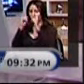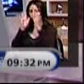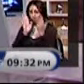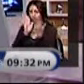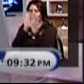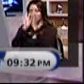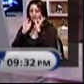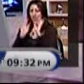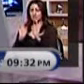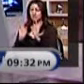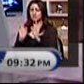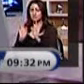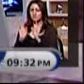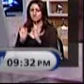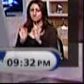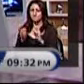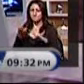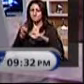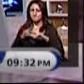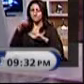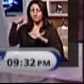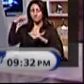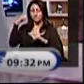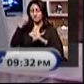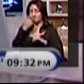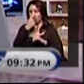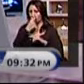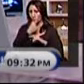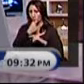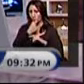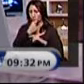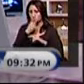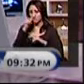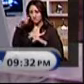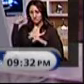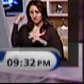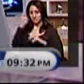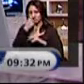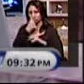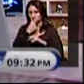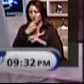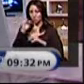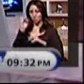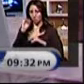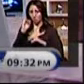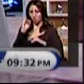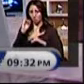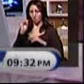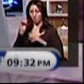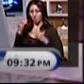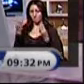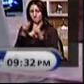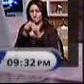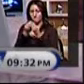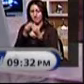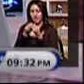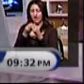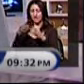انما مثلا فكرة ان الرئيس مرسي يبقى واقف جنب اهم شخصية سياسية في